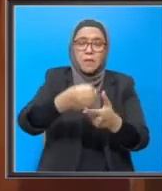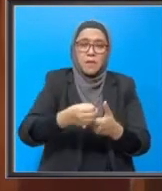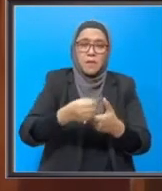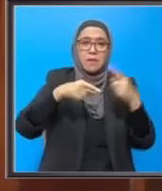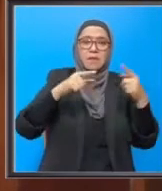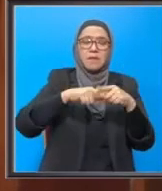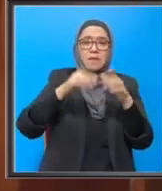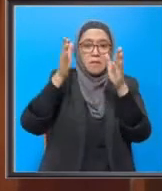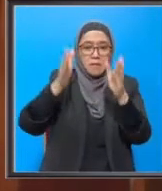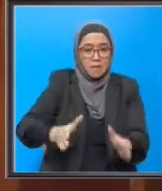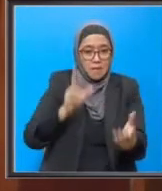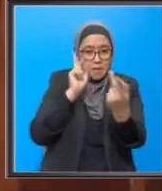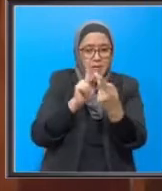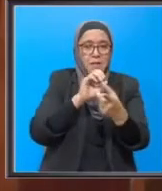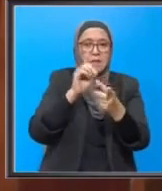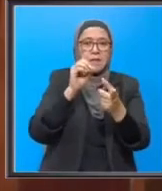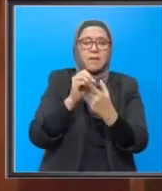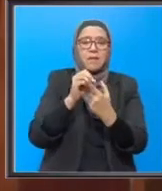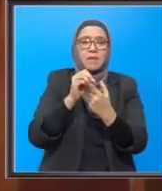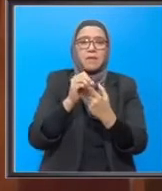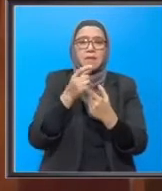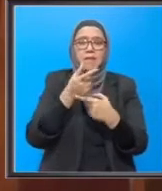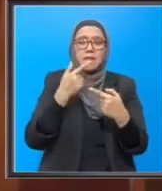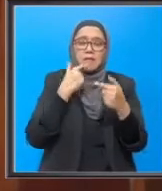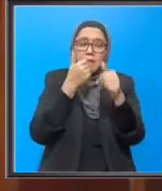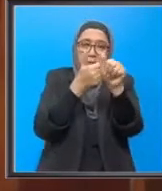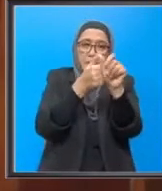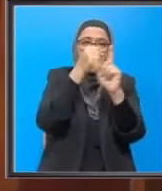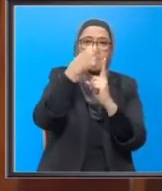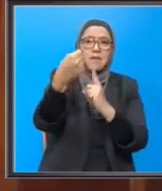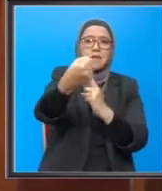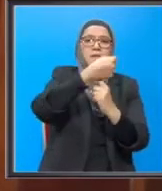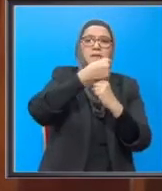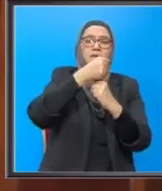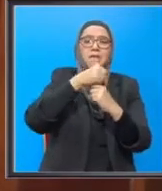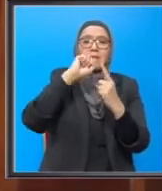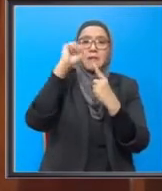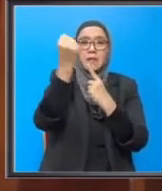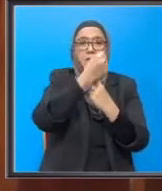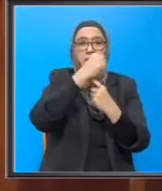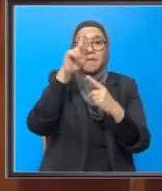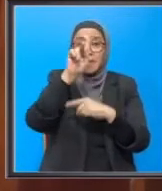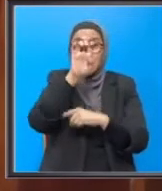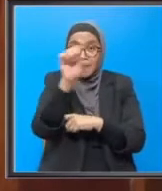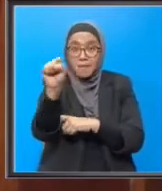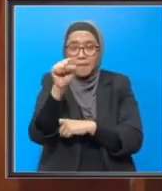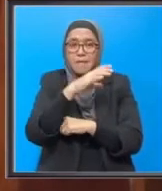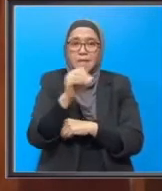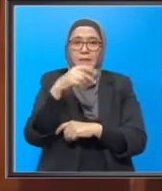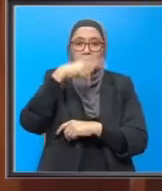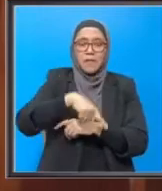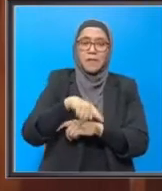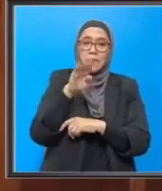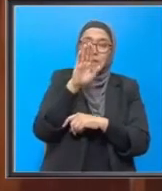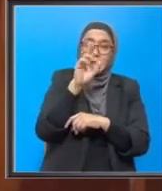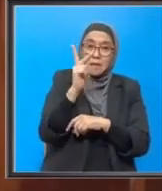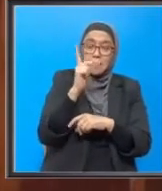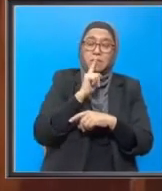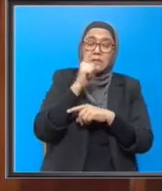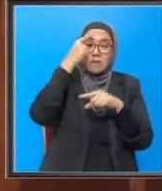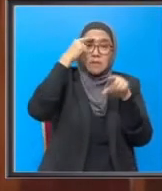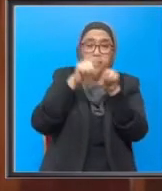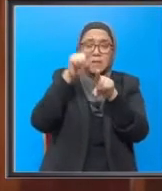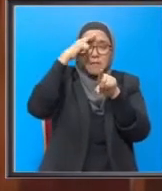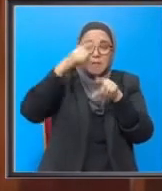ataupun orang yang sesuai berdasarkan kepada sesuai yang kece jadi Bibi keyboard tujuan untuk memberi peluang dan